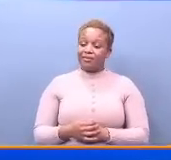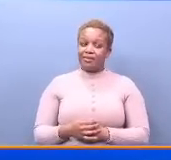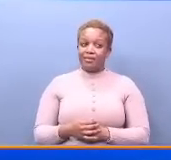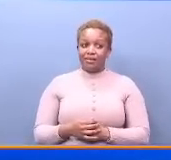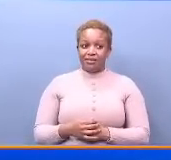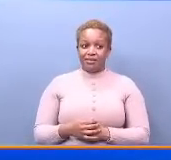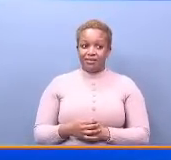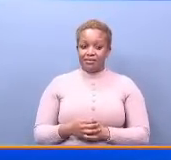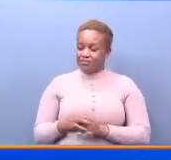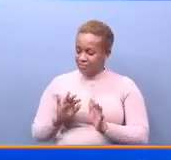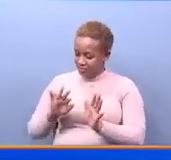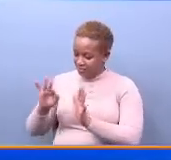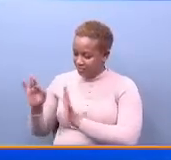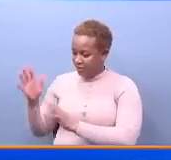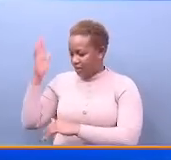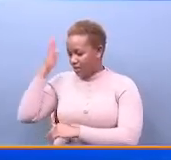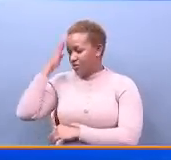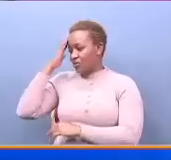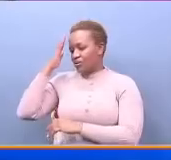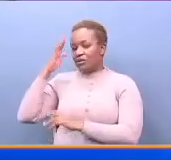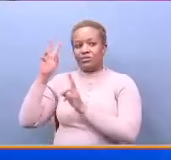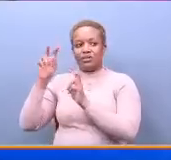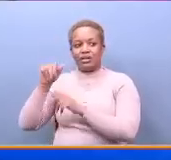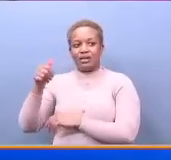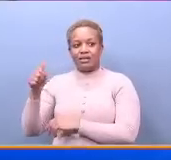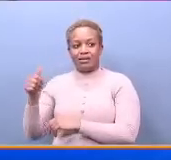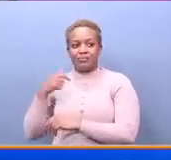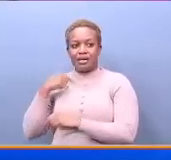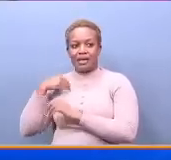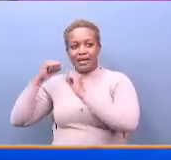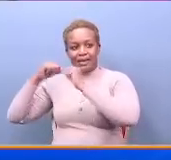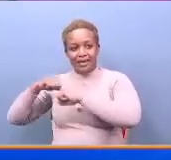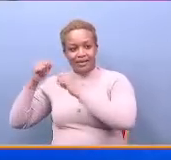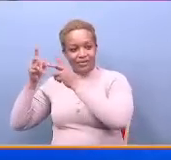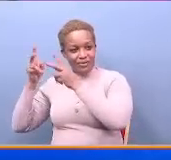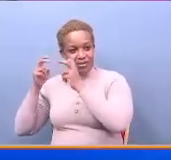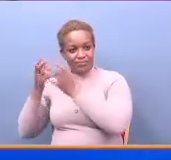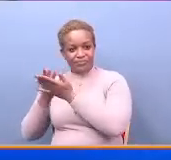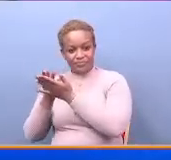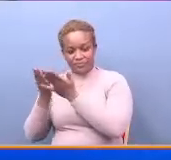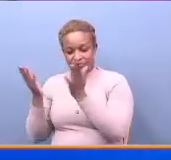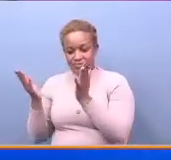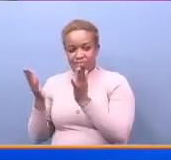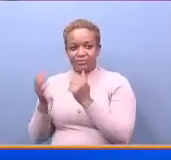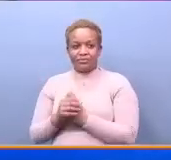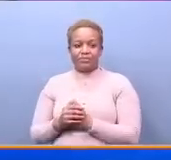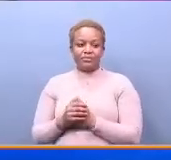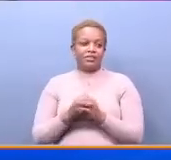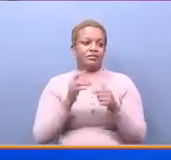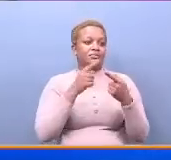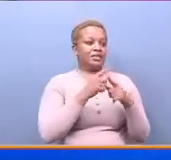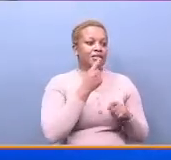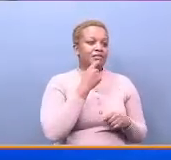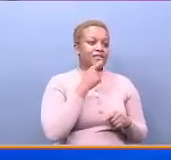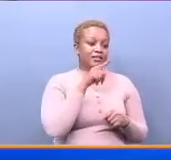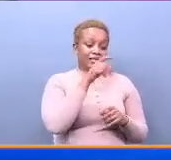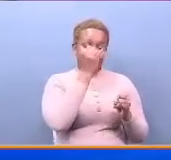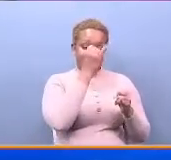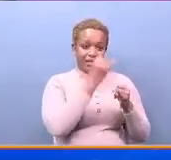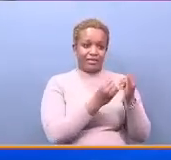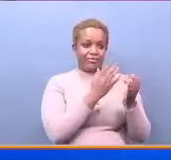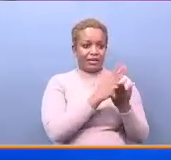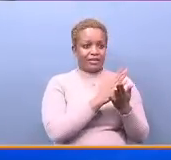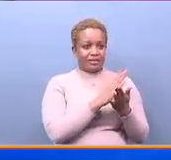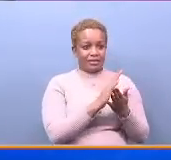nikikuachilia utakwenda katika masuala ambayo nimekubali kukusikiliza kwa chana mambo ya Nurdin Haji. Right. Lakini wanasema huu ndio mwisho wako.